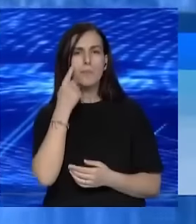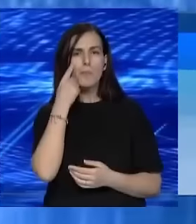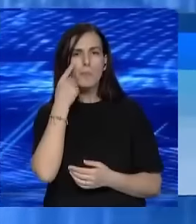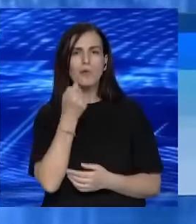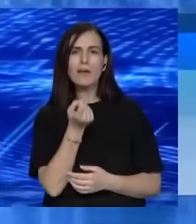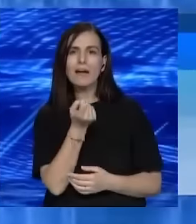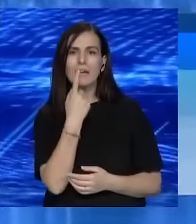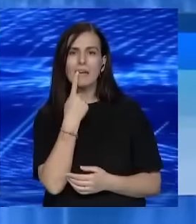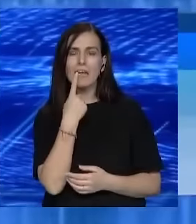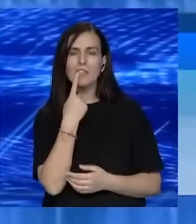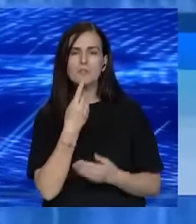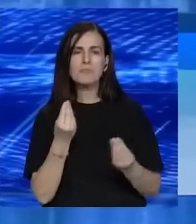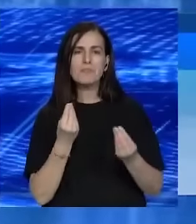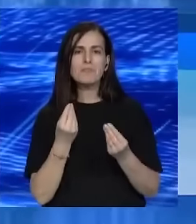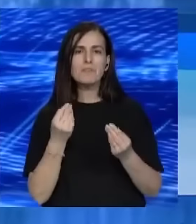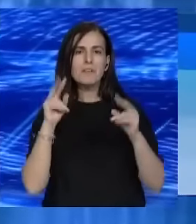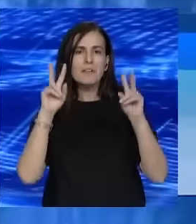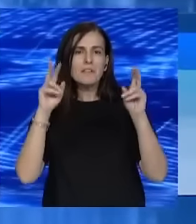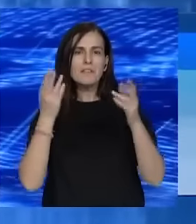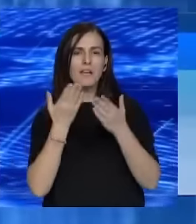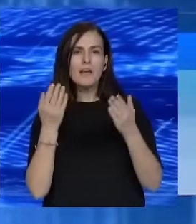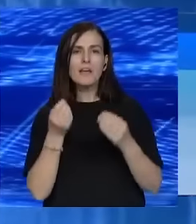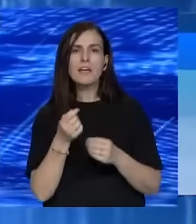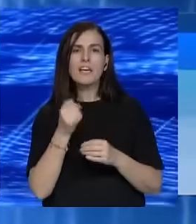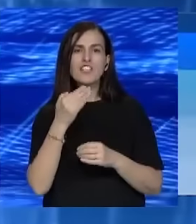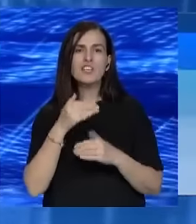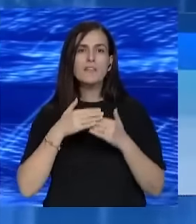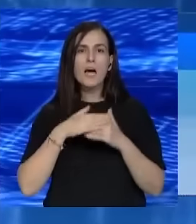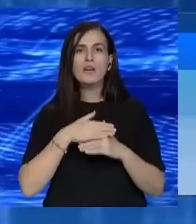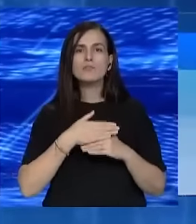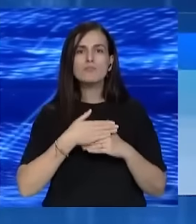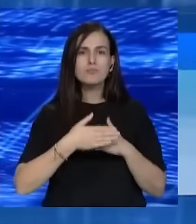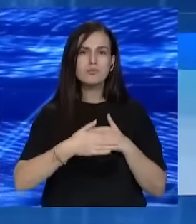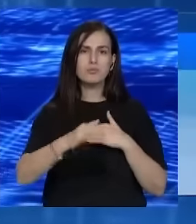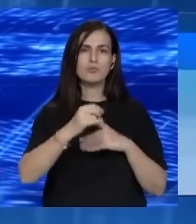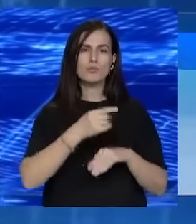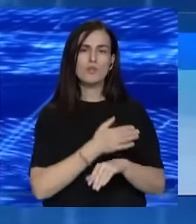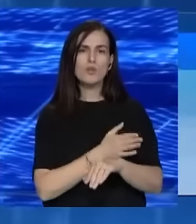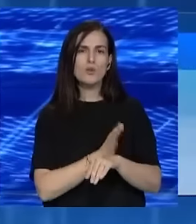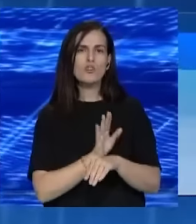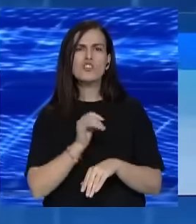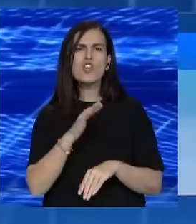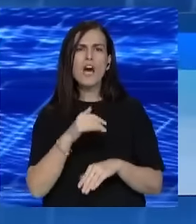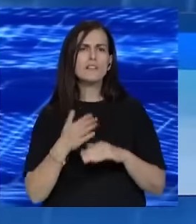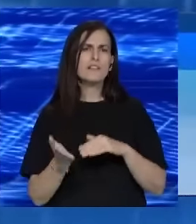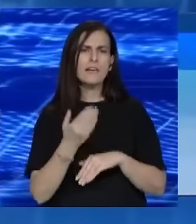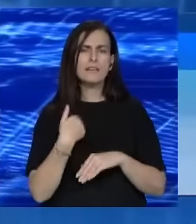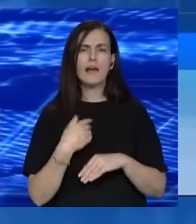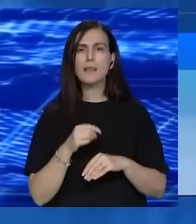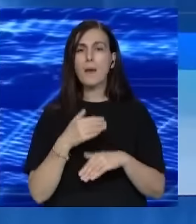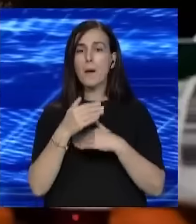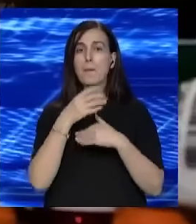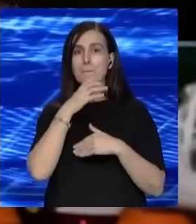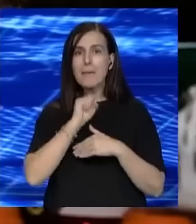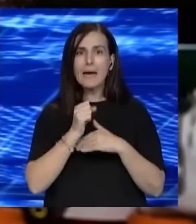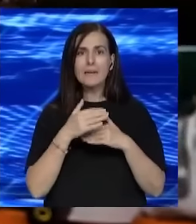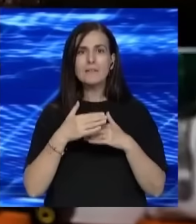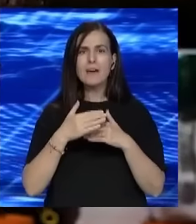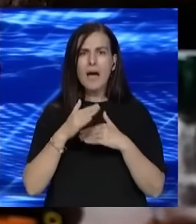rrit jetëgjatësinë. Rapamacina besohet se ngadalëson procesin e plakjes qelizave.